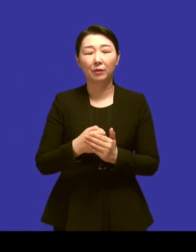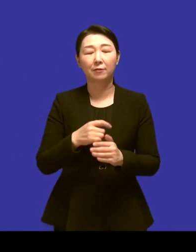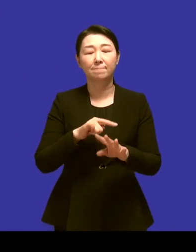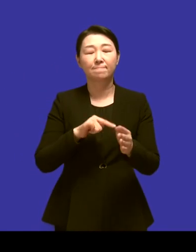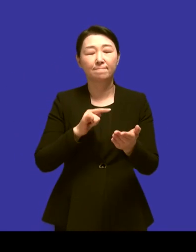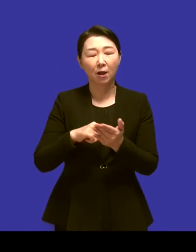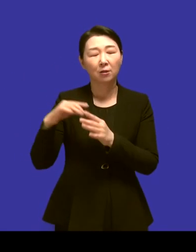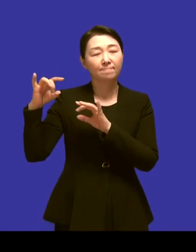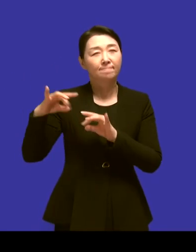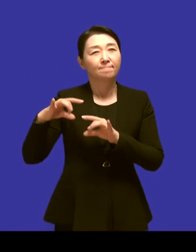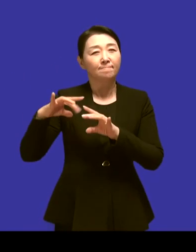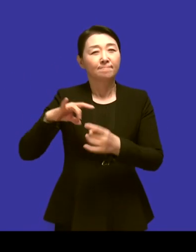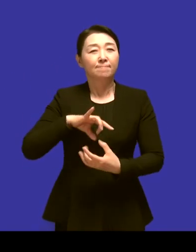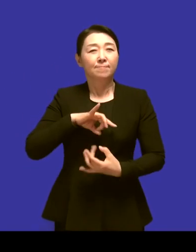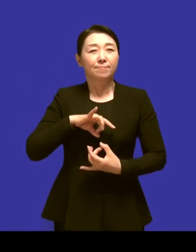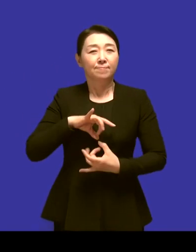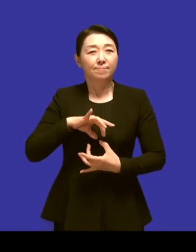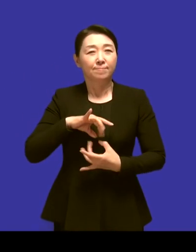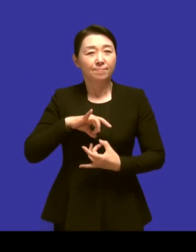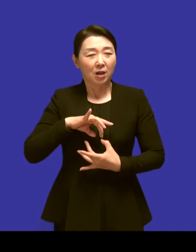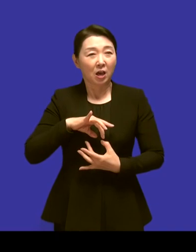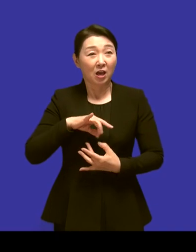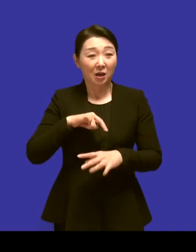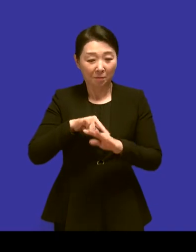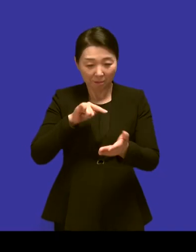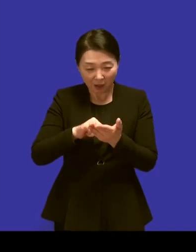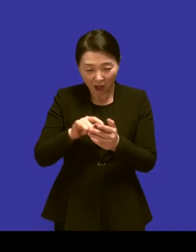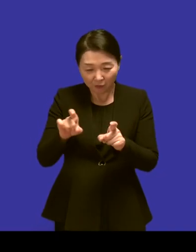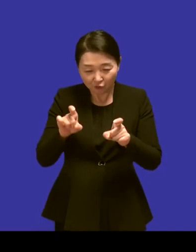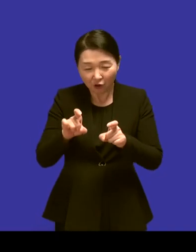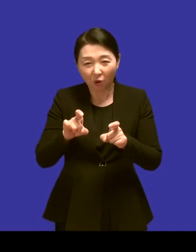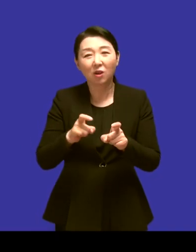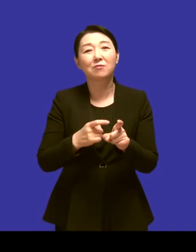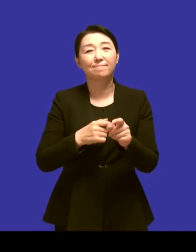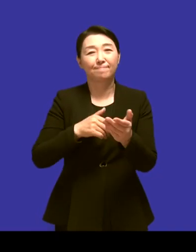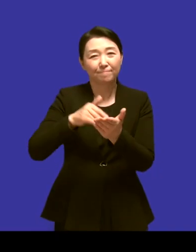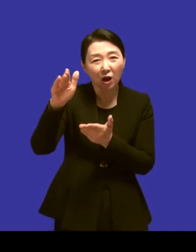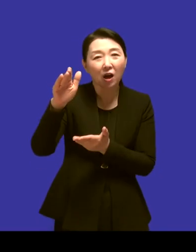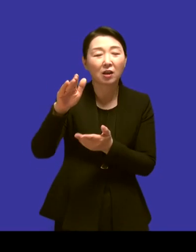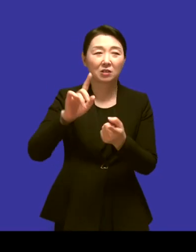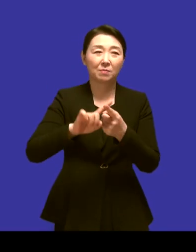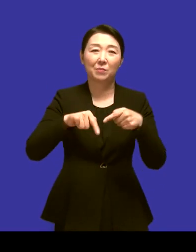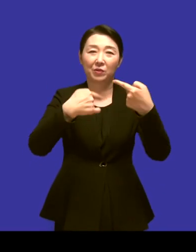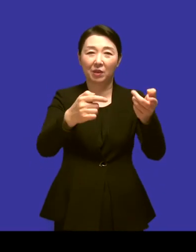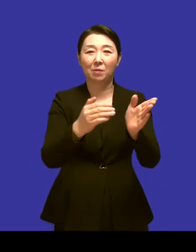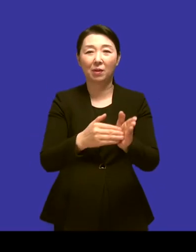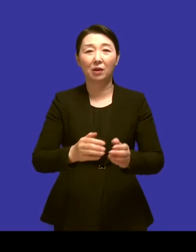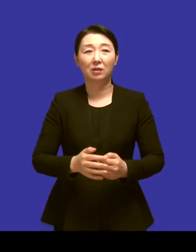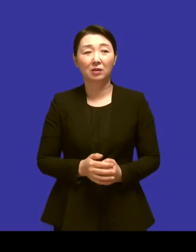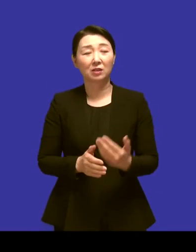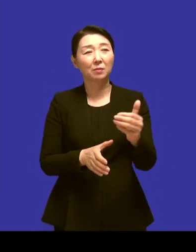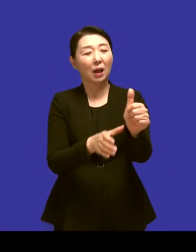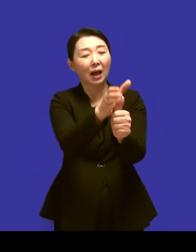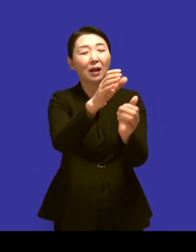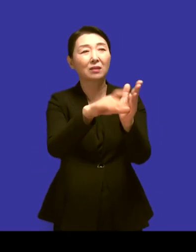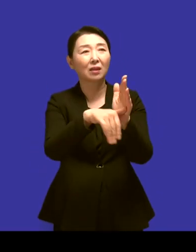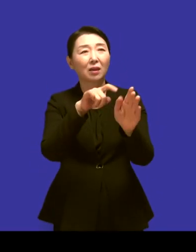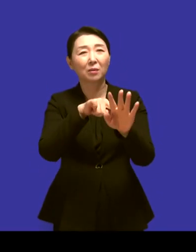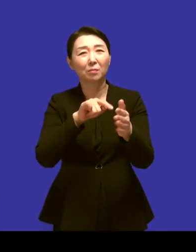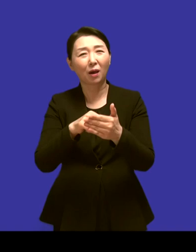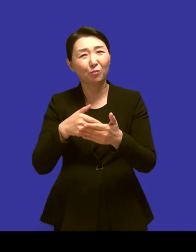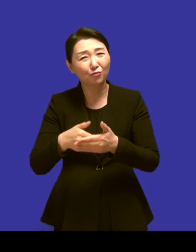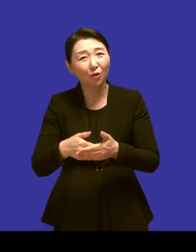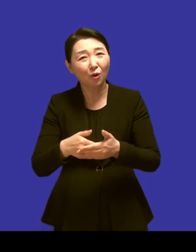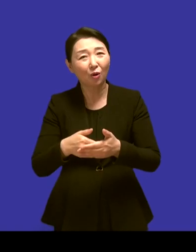안에 두려움을 이렇게 쫓으면서 네. 계속 기도하는 마음으로 네. 그 현장에 있었던 것 같습니다. 예. 네. 그 디스할 때는 어땠어요? 마음이 무겁지 않아요?